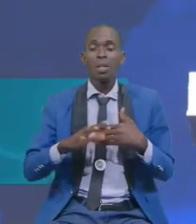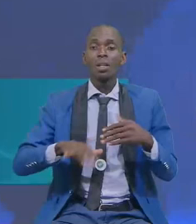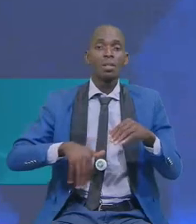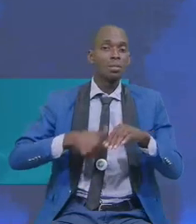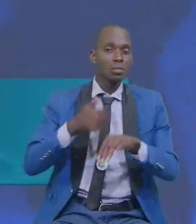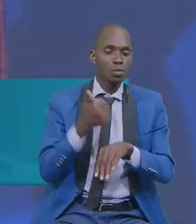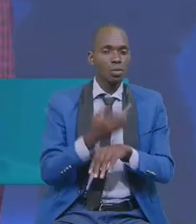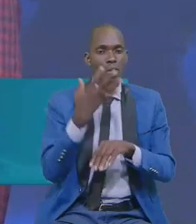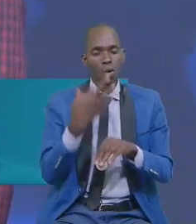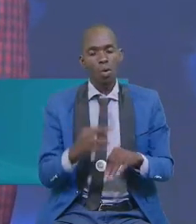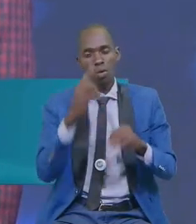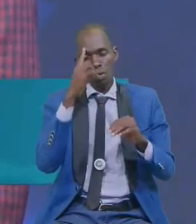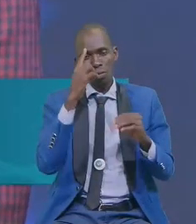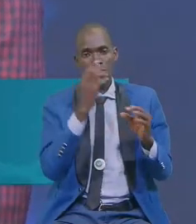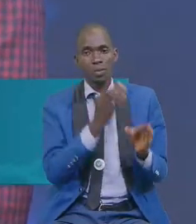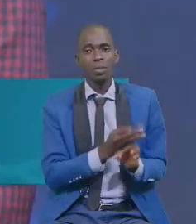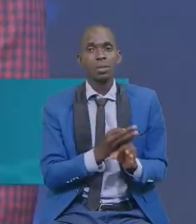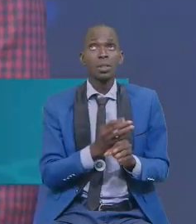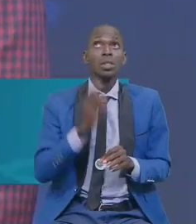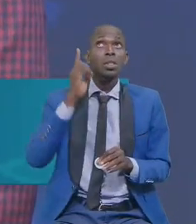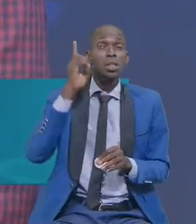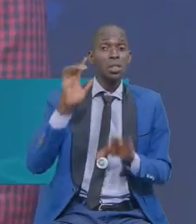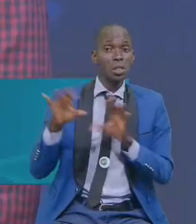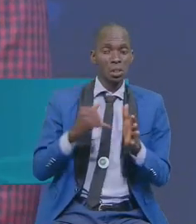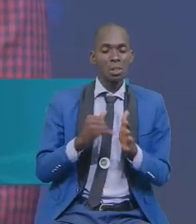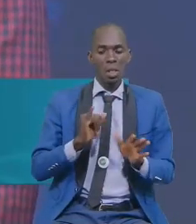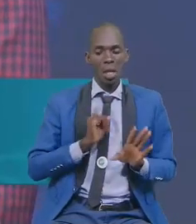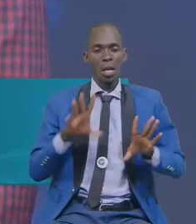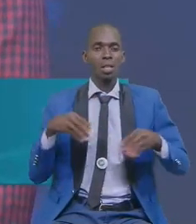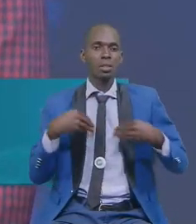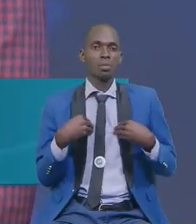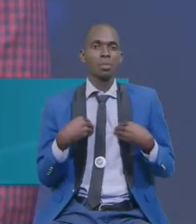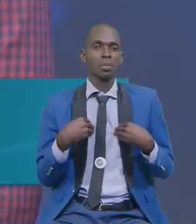L'affirmation par la foi. Il l'a fait, je l'accepte.